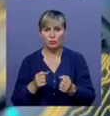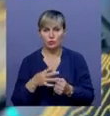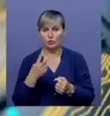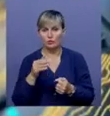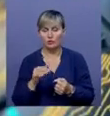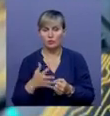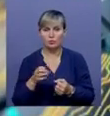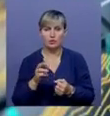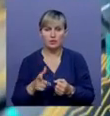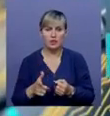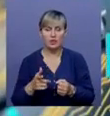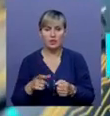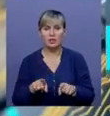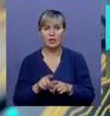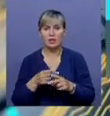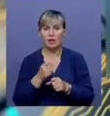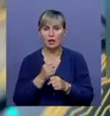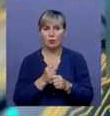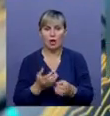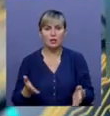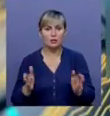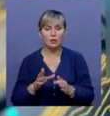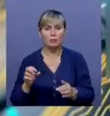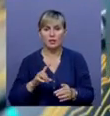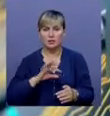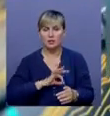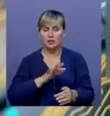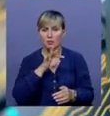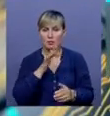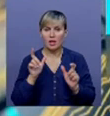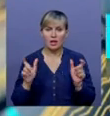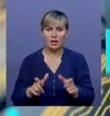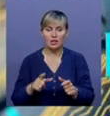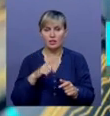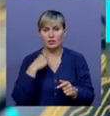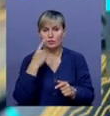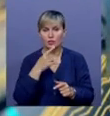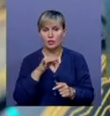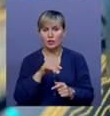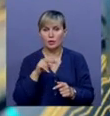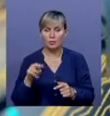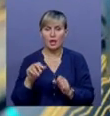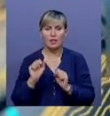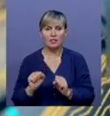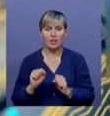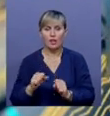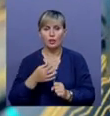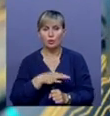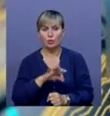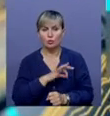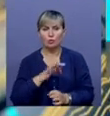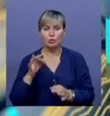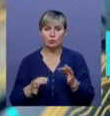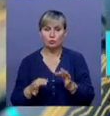2500 тенге и так это работники оставшиеся без дохода на момент карантина индивидуальные предприниматели адвокаты и юристы суда